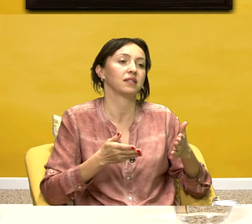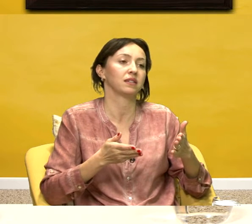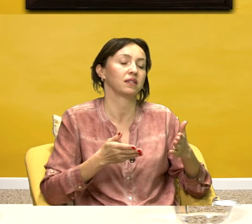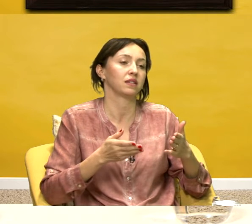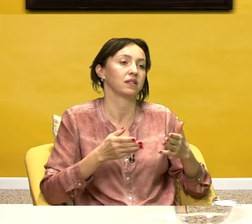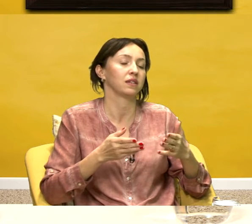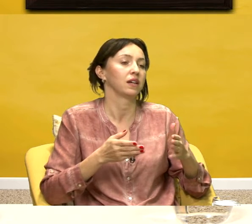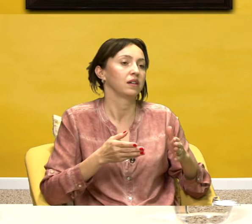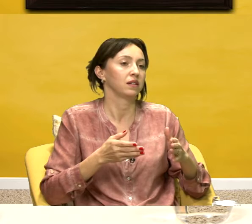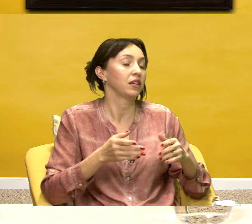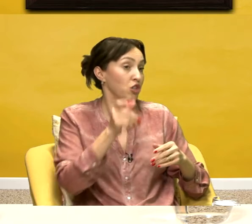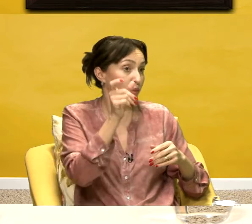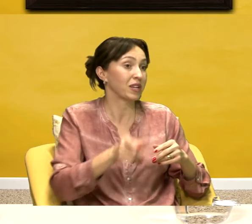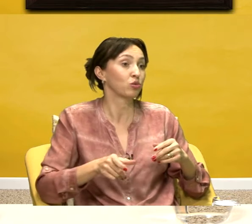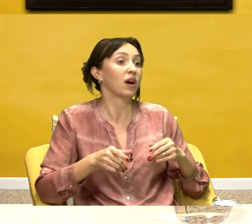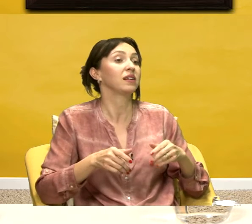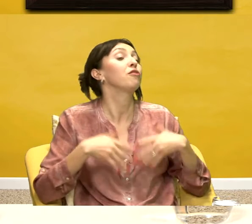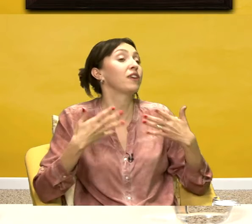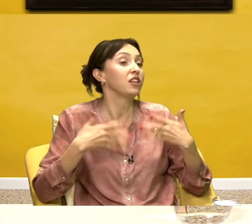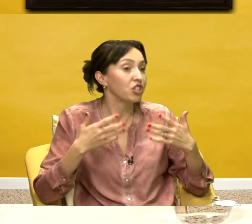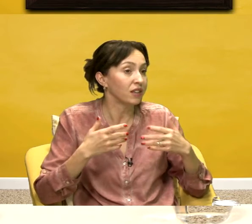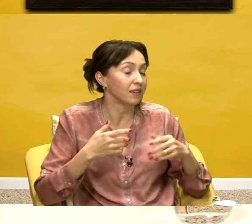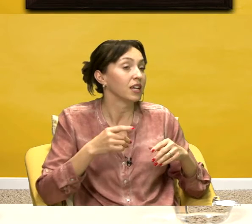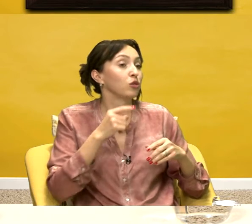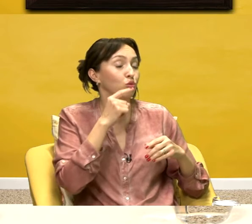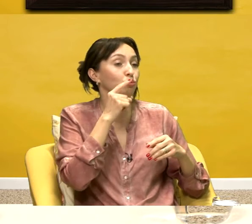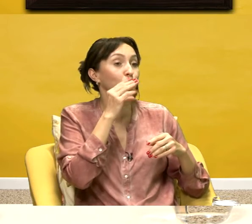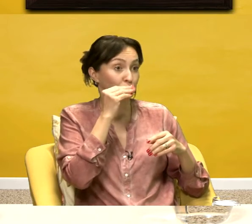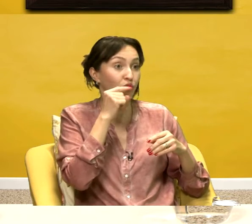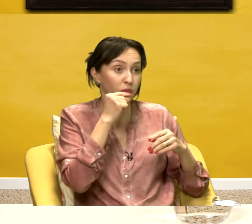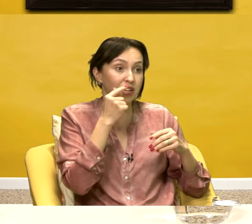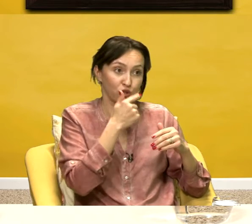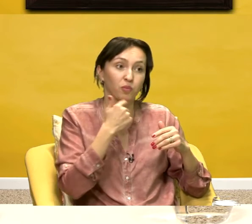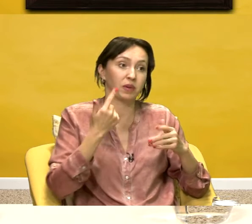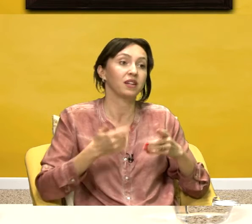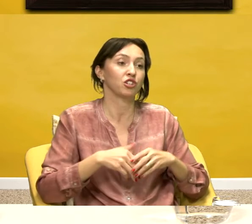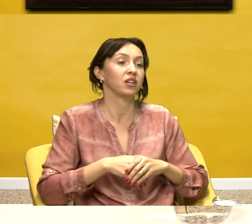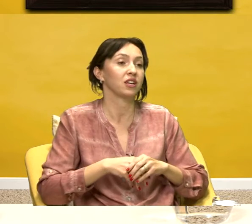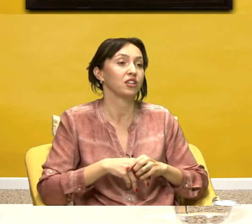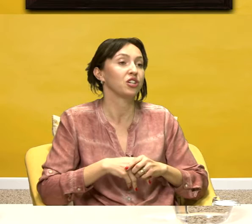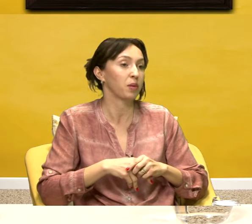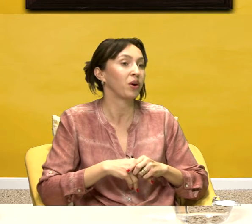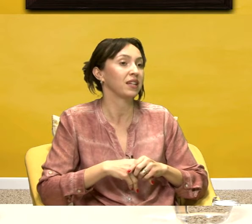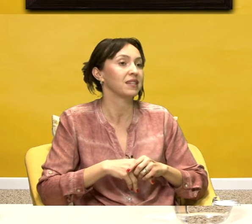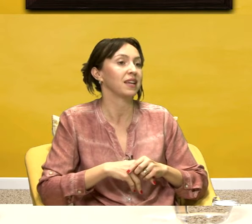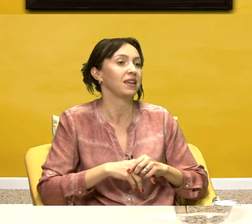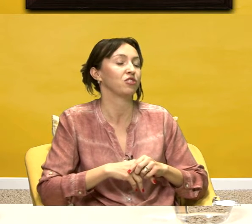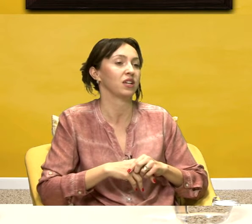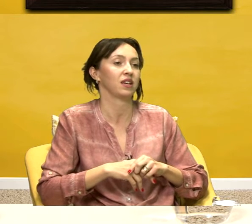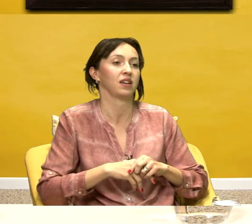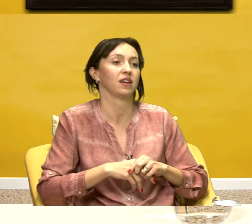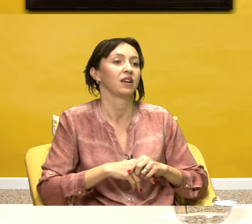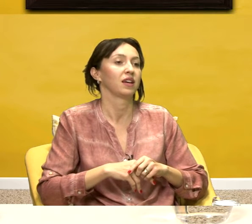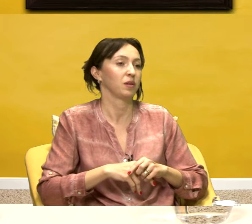caz, ești o persoană fericită. Tu vorbești un pic și te poate